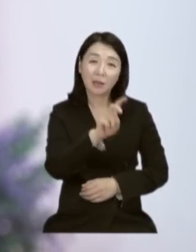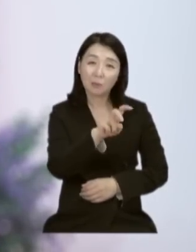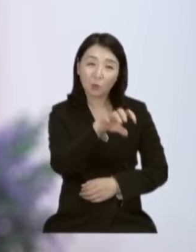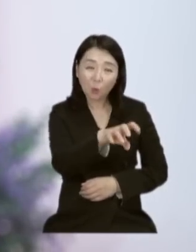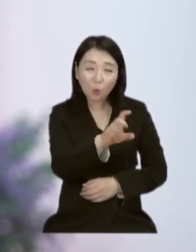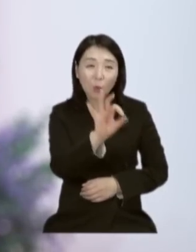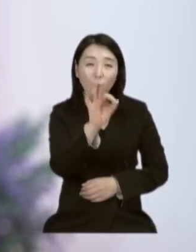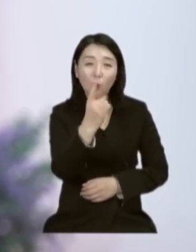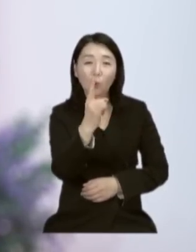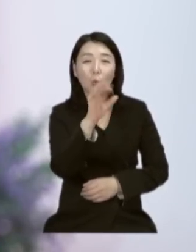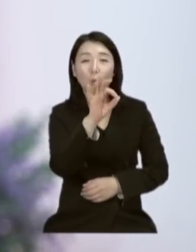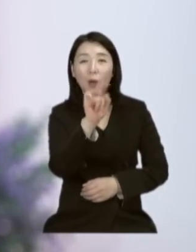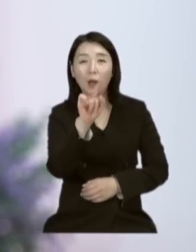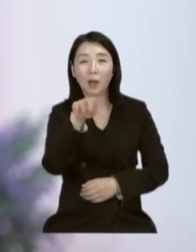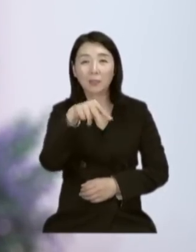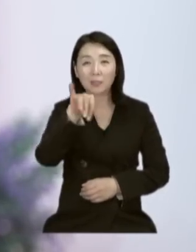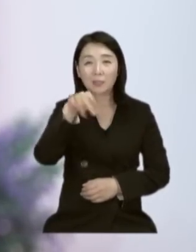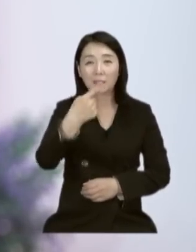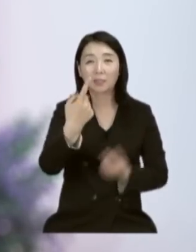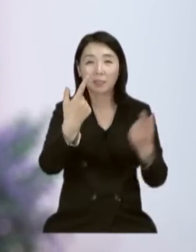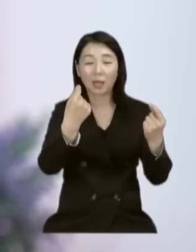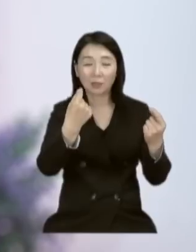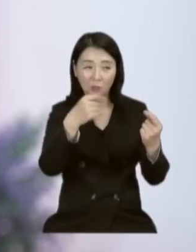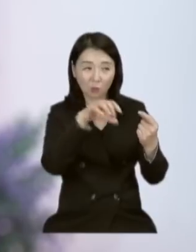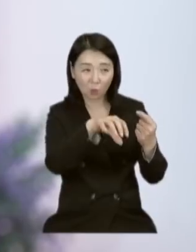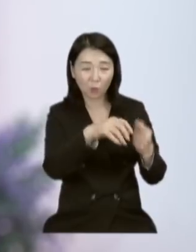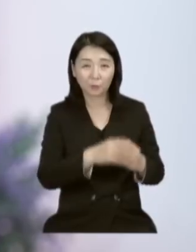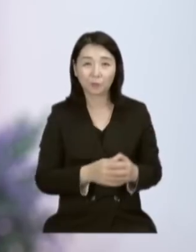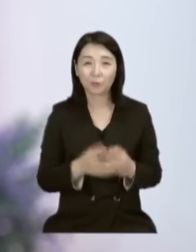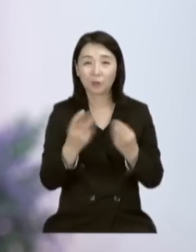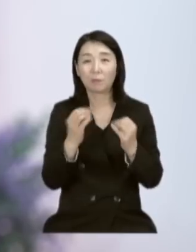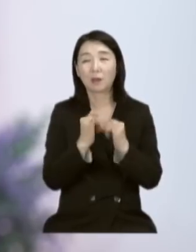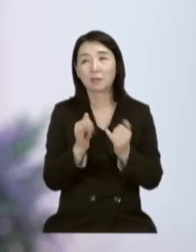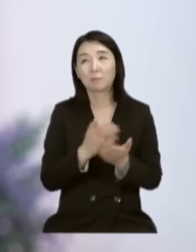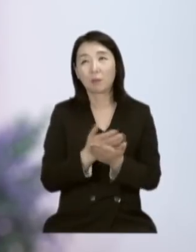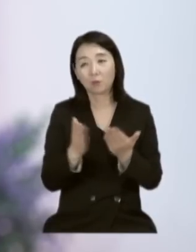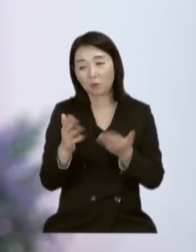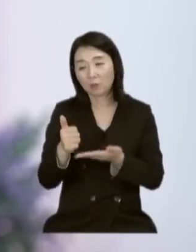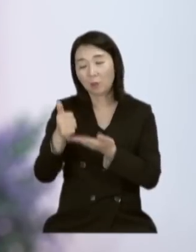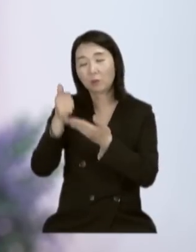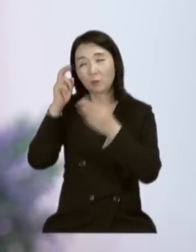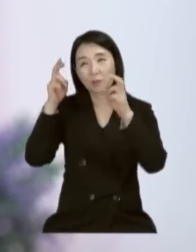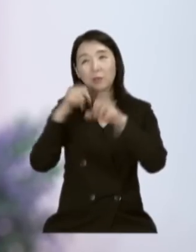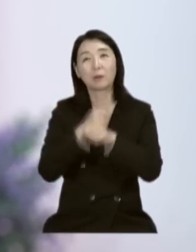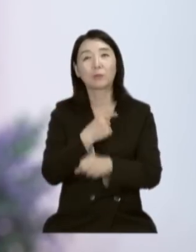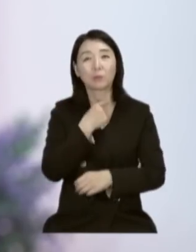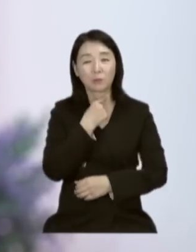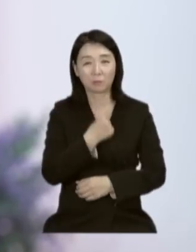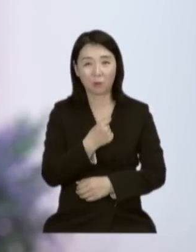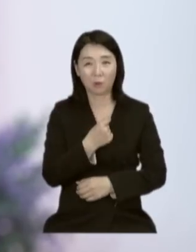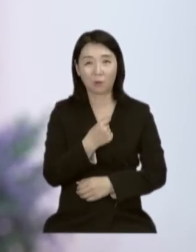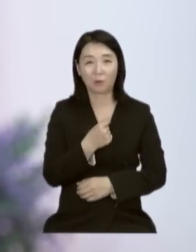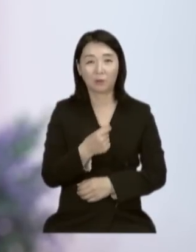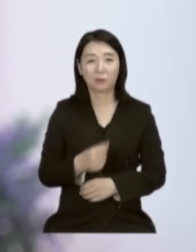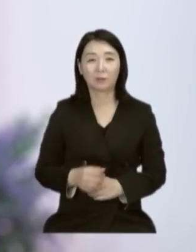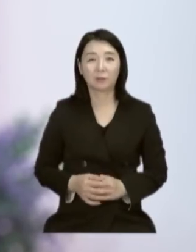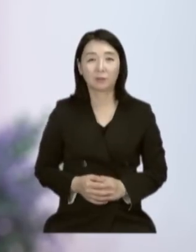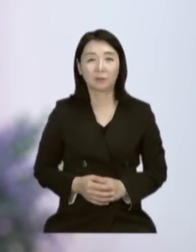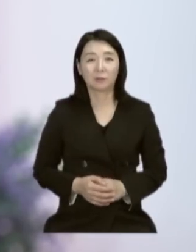예. 그래서 많은 사람들을 베풀고 섬기는 그런 회사를 만들고 싶다는 생각에서